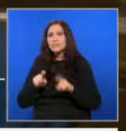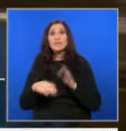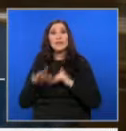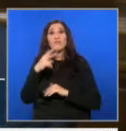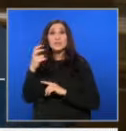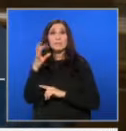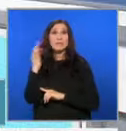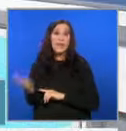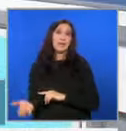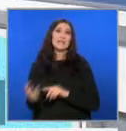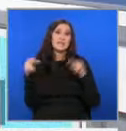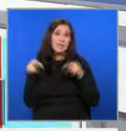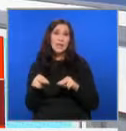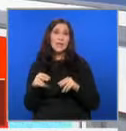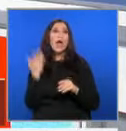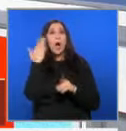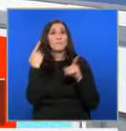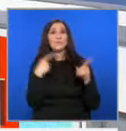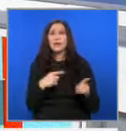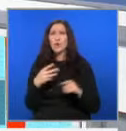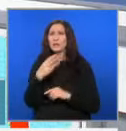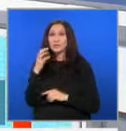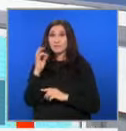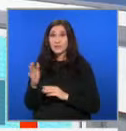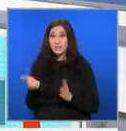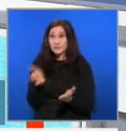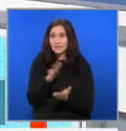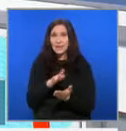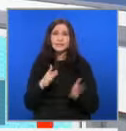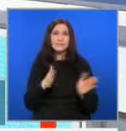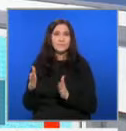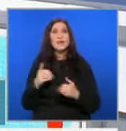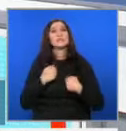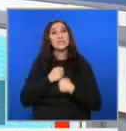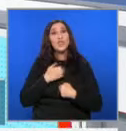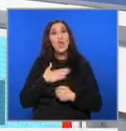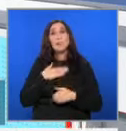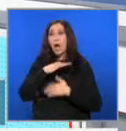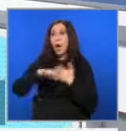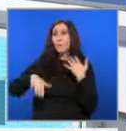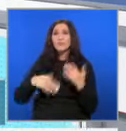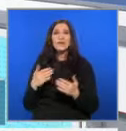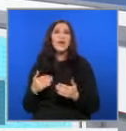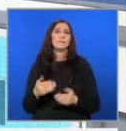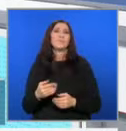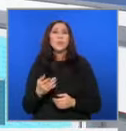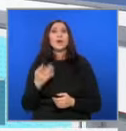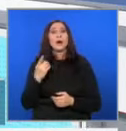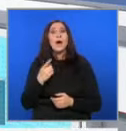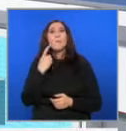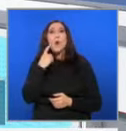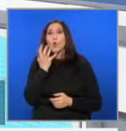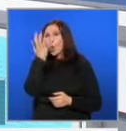над 3000 страници. За съжаление има объркване в синхроните. Бойко Рашков обясни